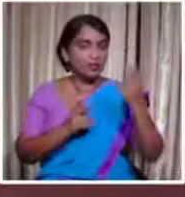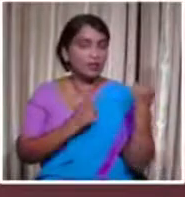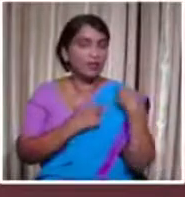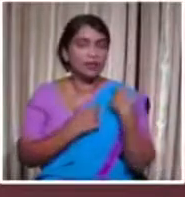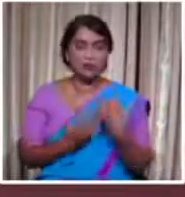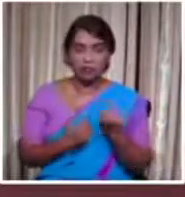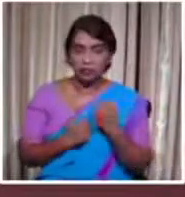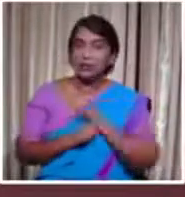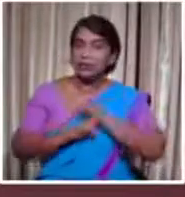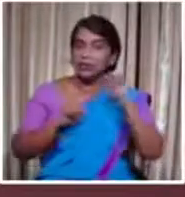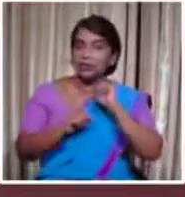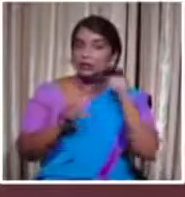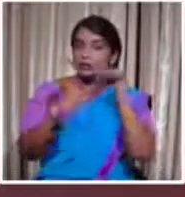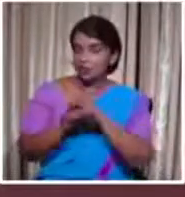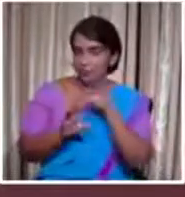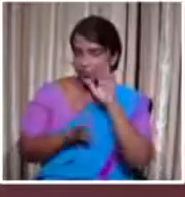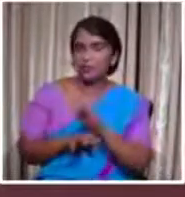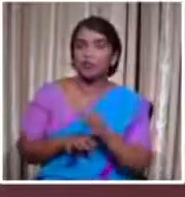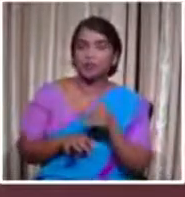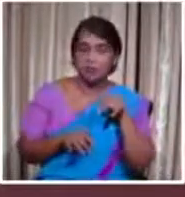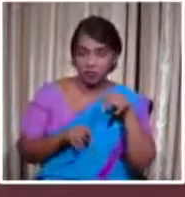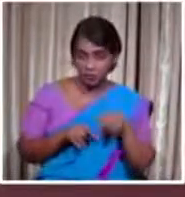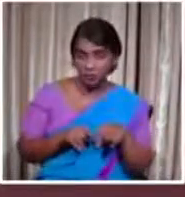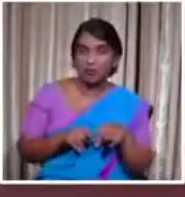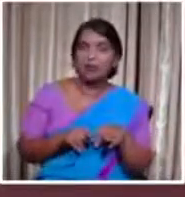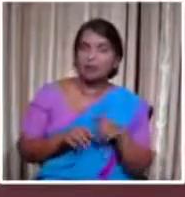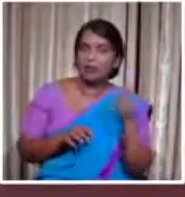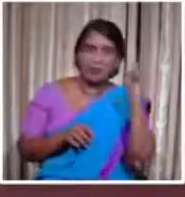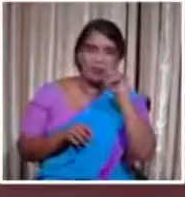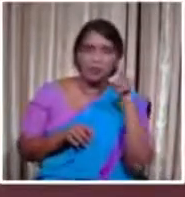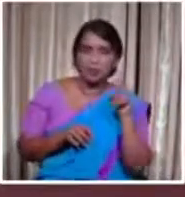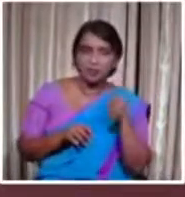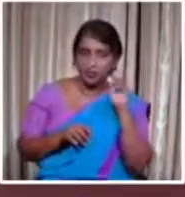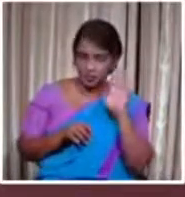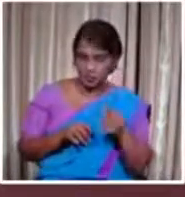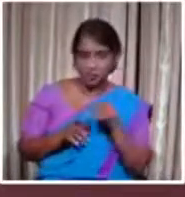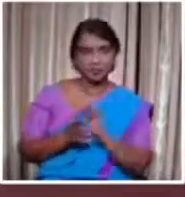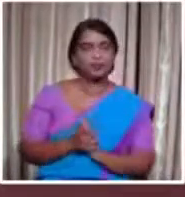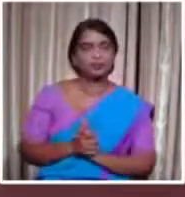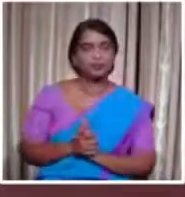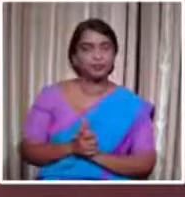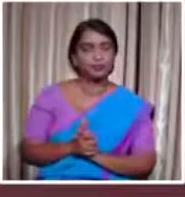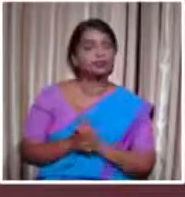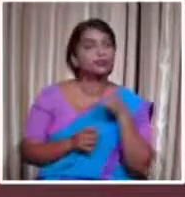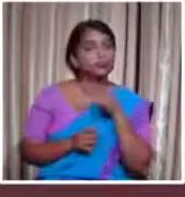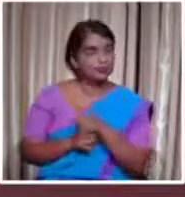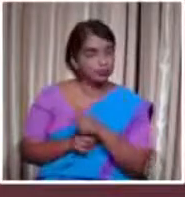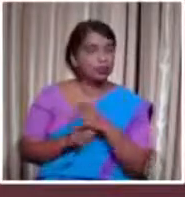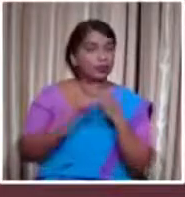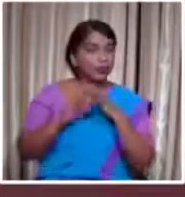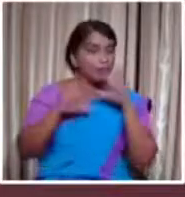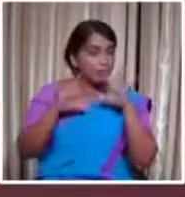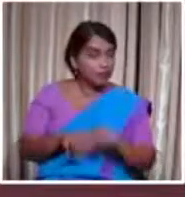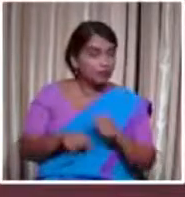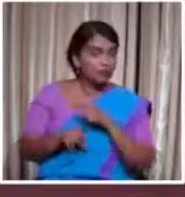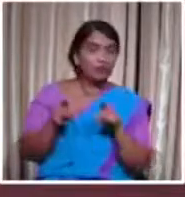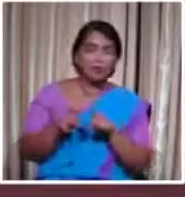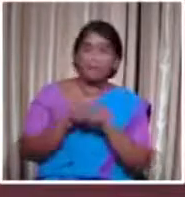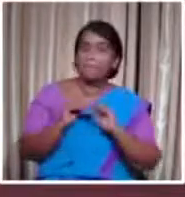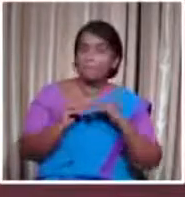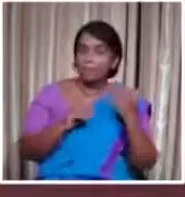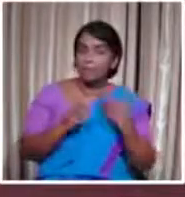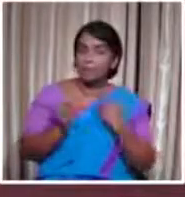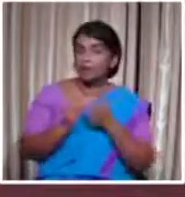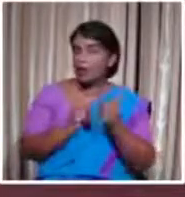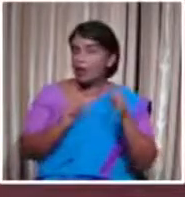මේ අරගල කරන්න කියන එක අද ප්‍රශ්නයක් බවට පත් වී තිබෙනවා ඔවුන් මෙම දේපළ අත්පත් කරගත්තාට පස්සේ ඔවුන්